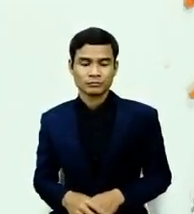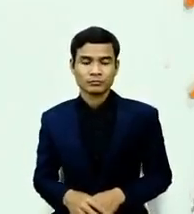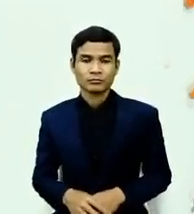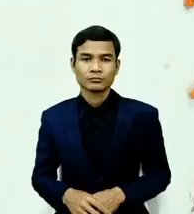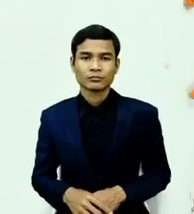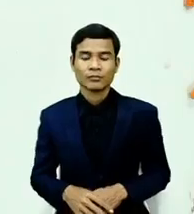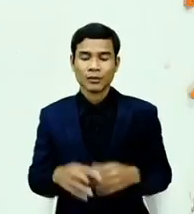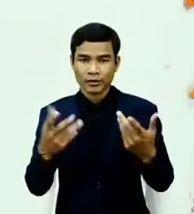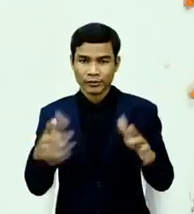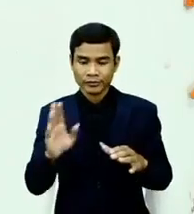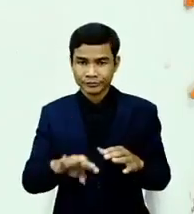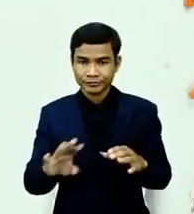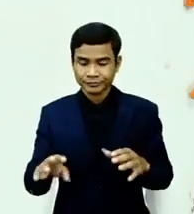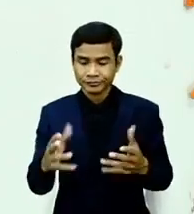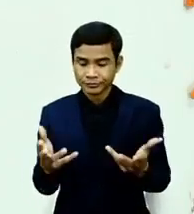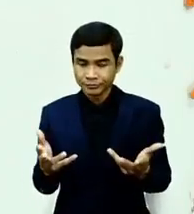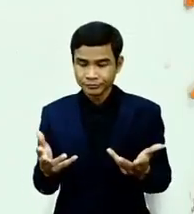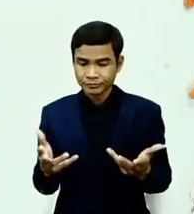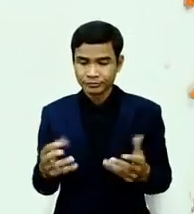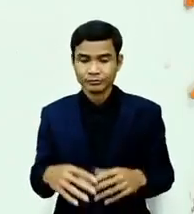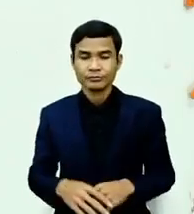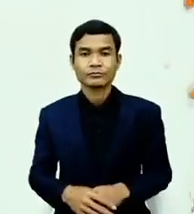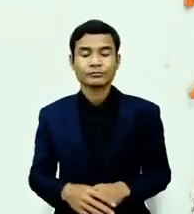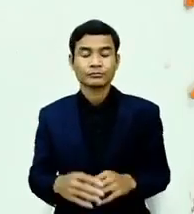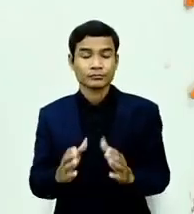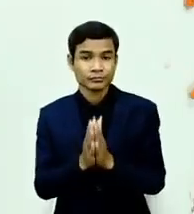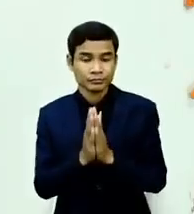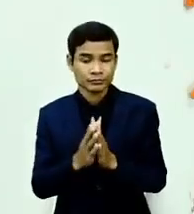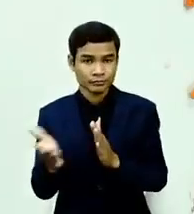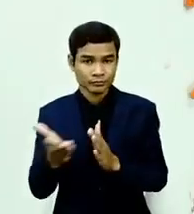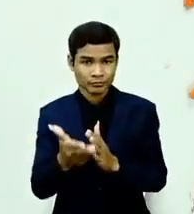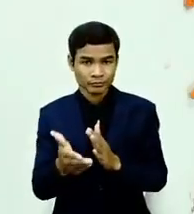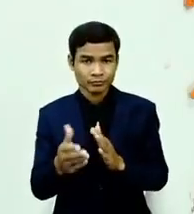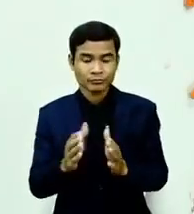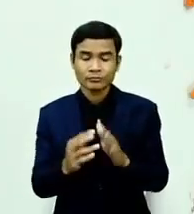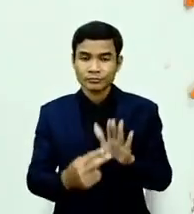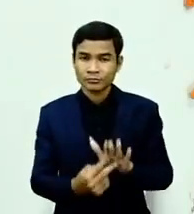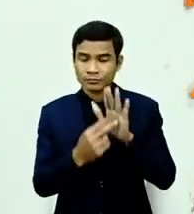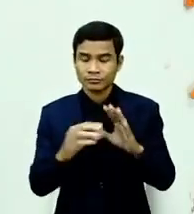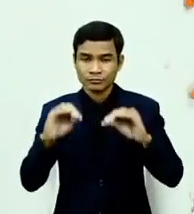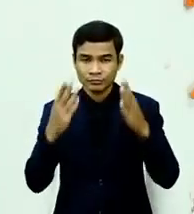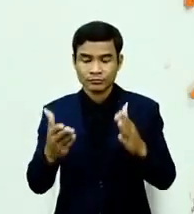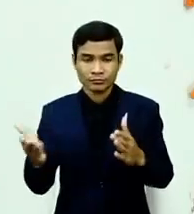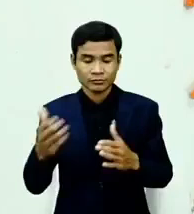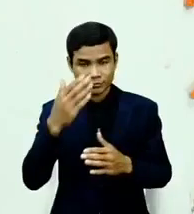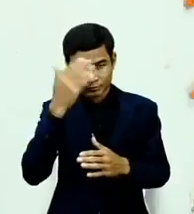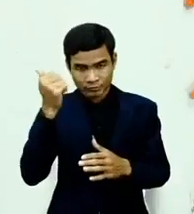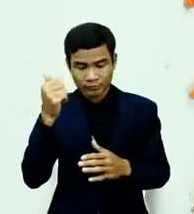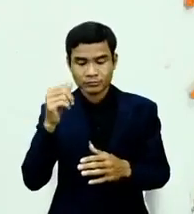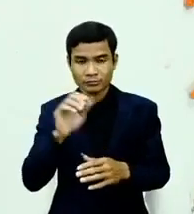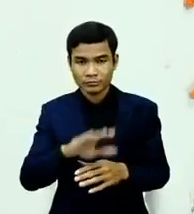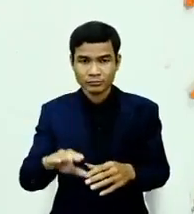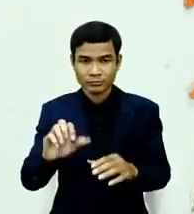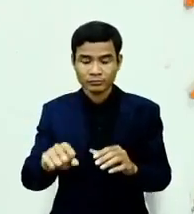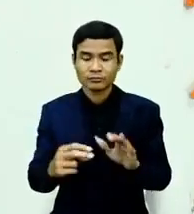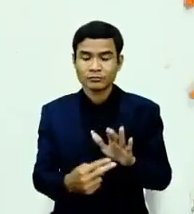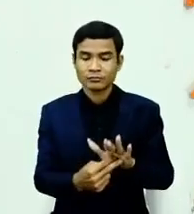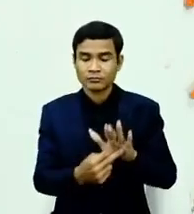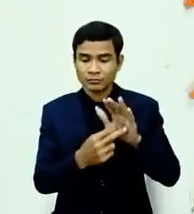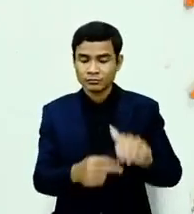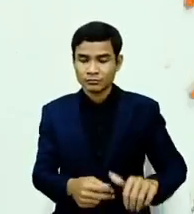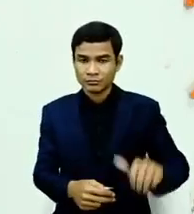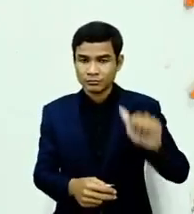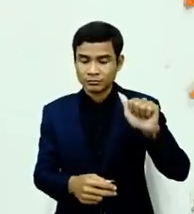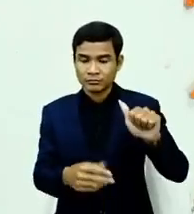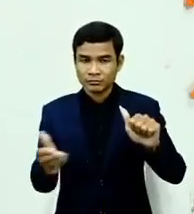ចារួចរាល់ហើយឬនៅចាសសូមគុណលោកបង្ហាញអ្នកគ្រូទាំងអស់គ្នាចាហើយកុំភ្លេចលើកដៃដៃឆ្វេងតោះ